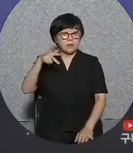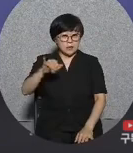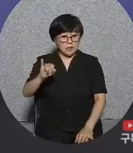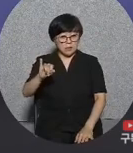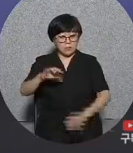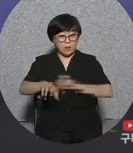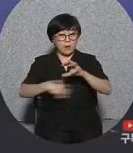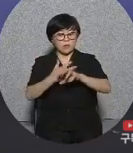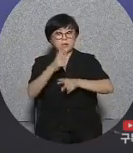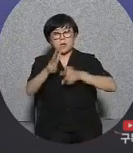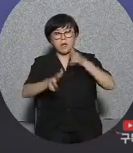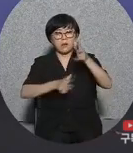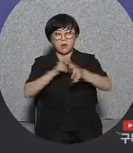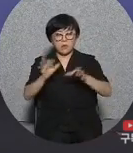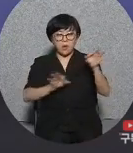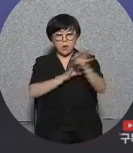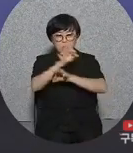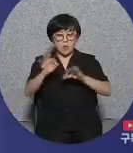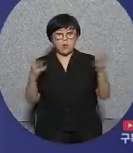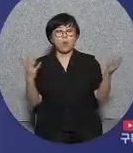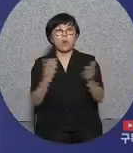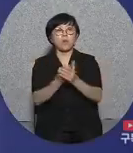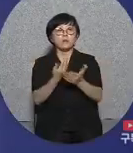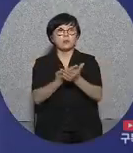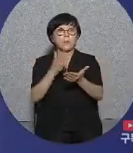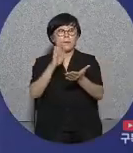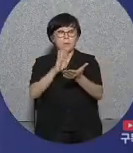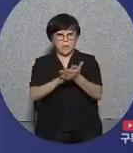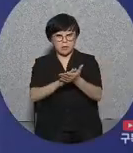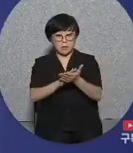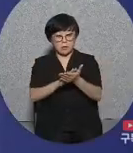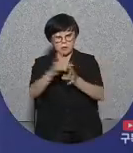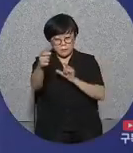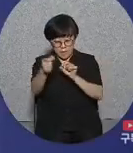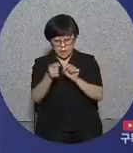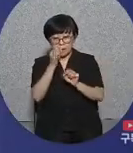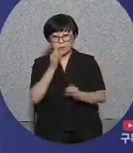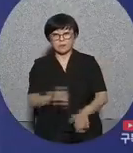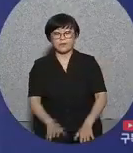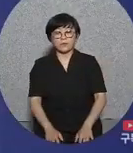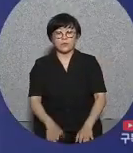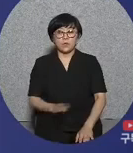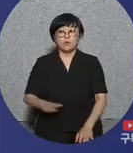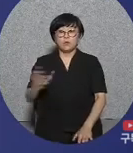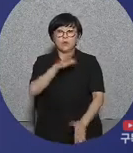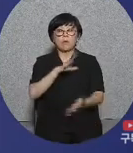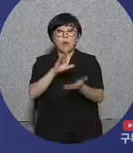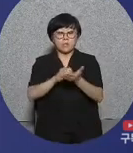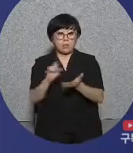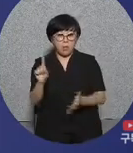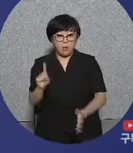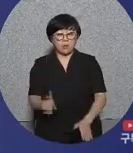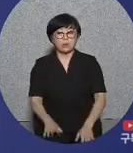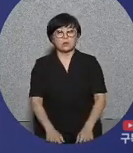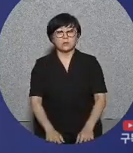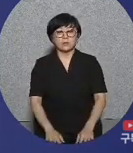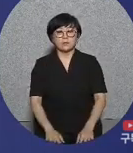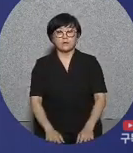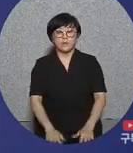산업경제 전면 개편을 앞두고 있습니다 우리의 과제는 분명합니다